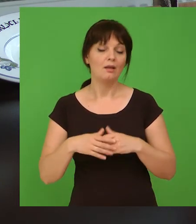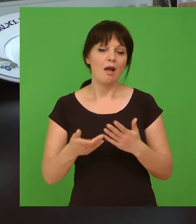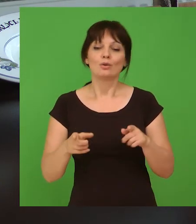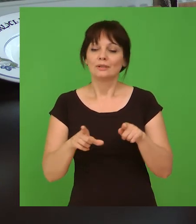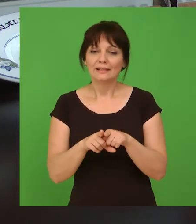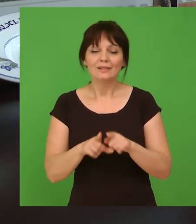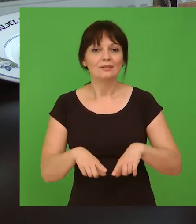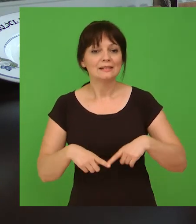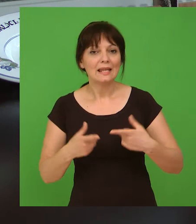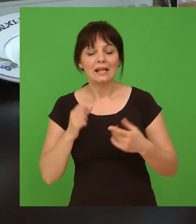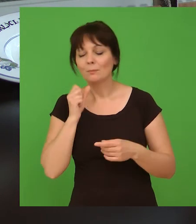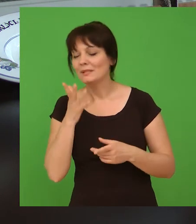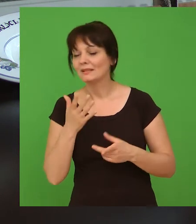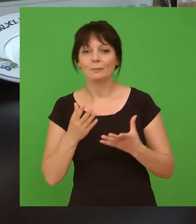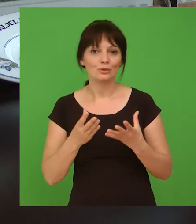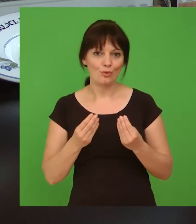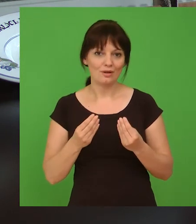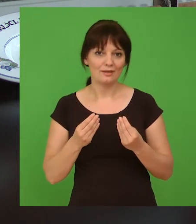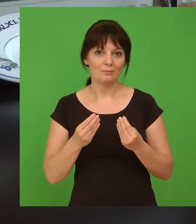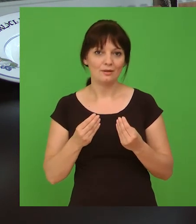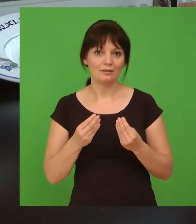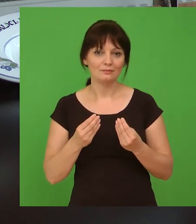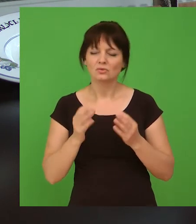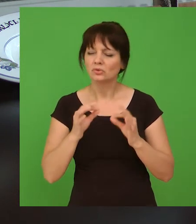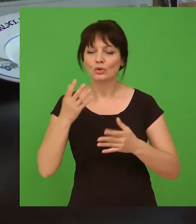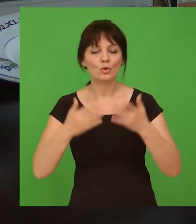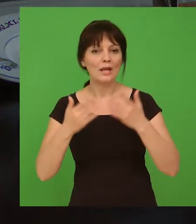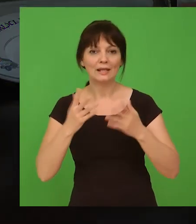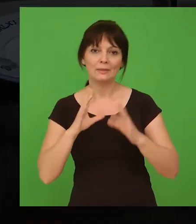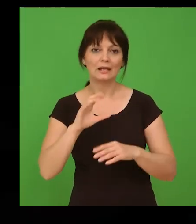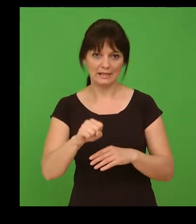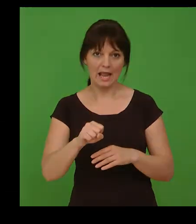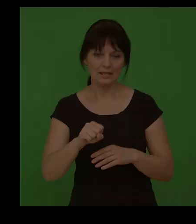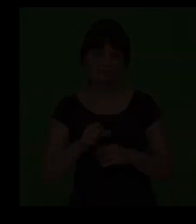akkor így az élet mindennapi dolgaiba nagyszerű eredményeket ér el.